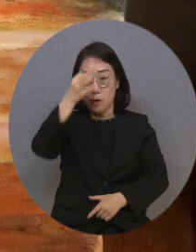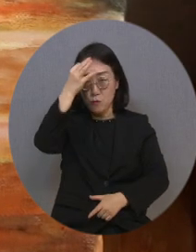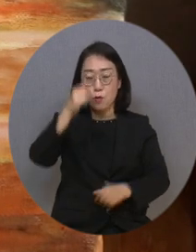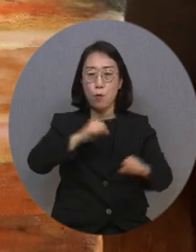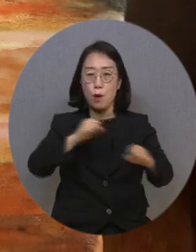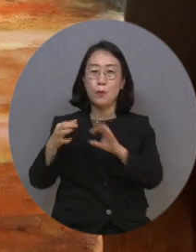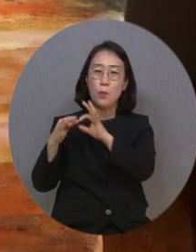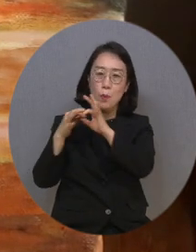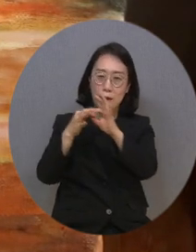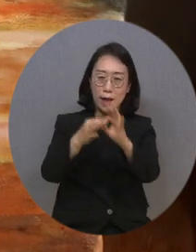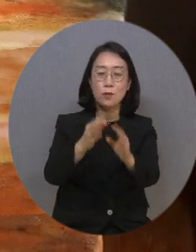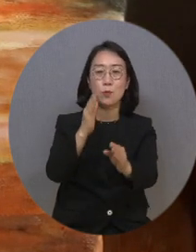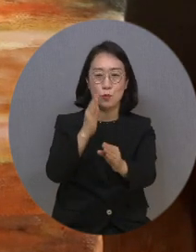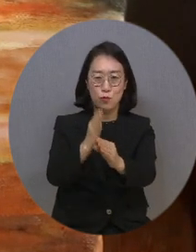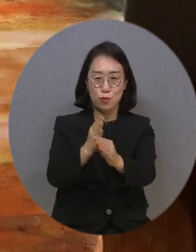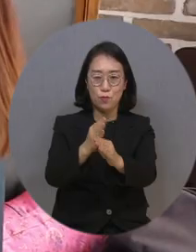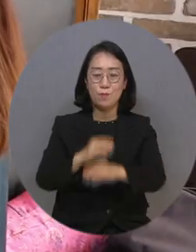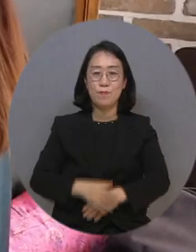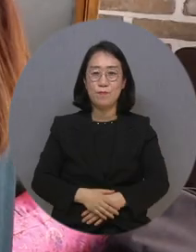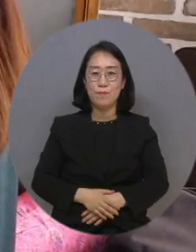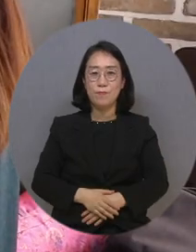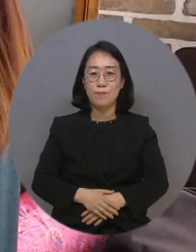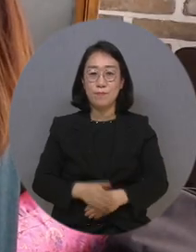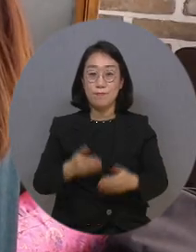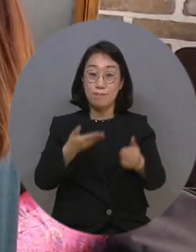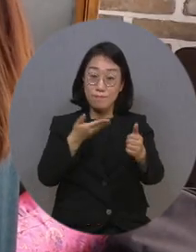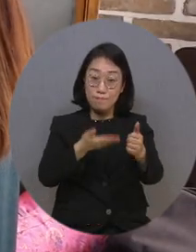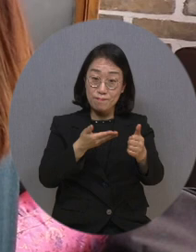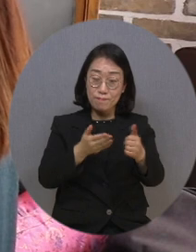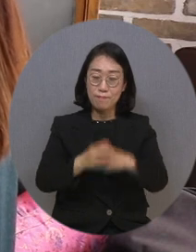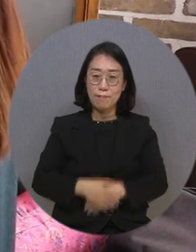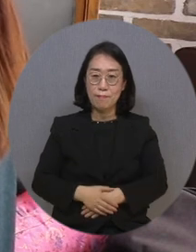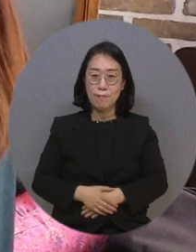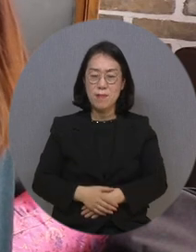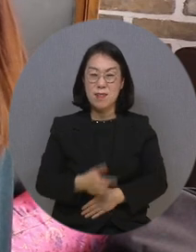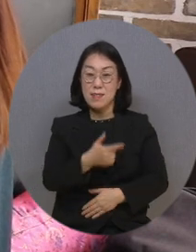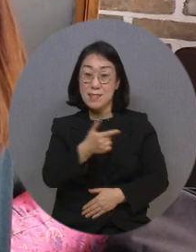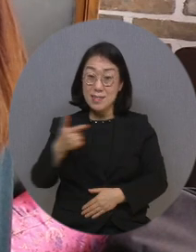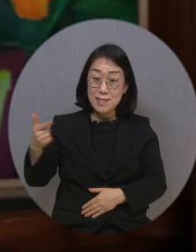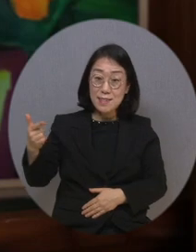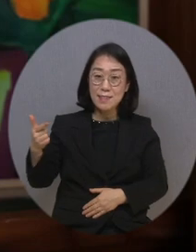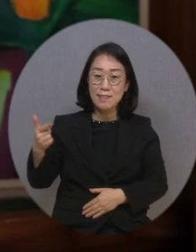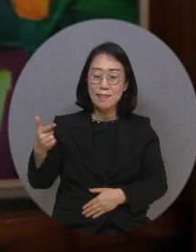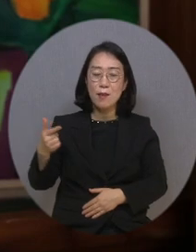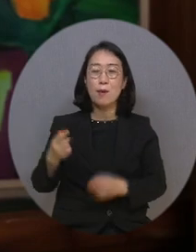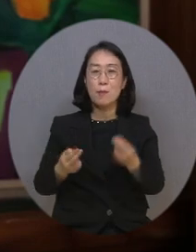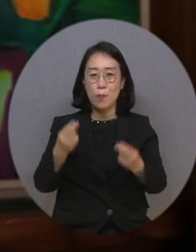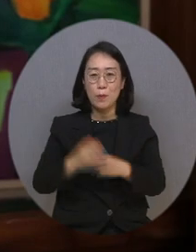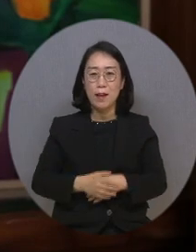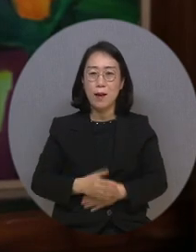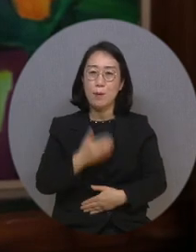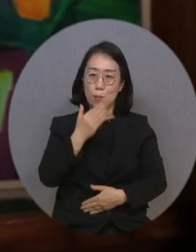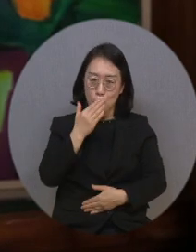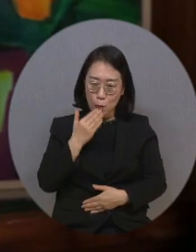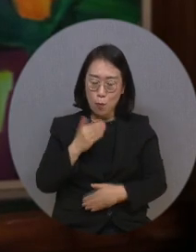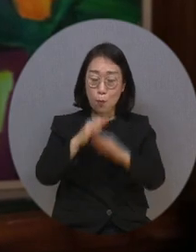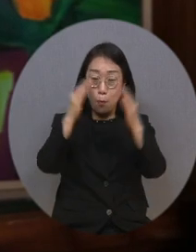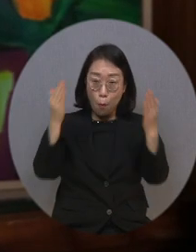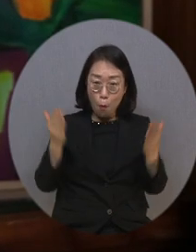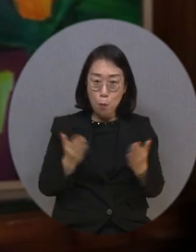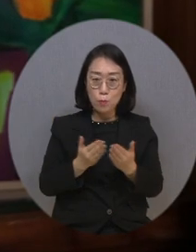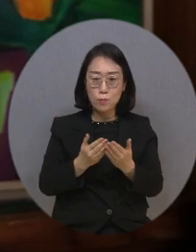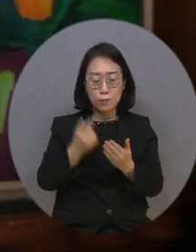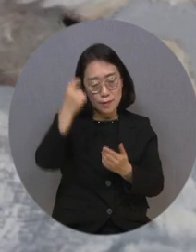꾸준한 활동을 하고 있습니다 작가는 대단한 작품보다는 어느 세대나 공감하고